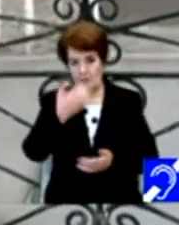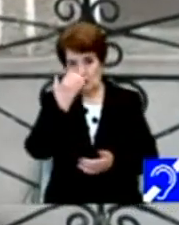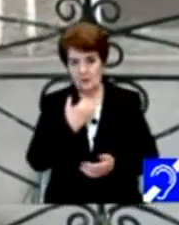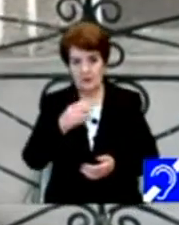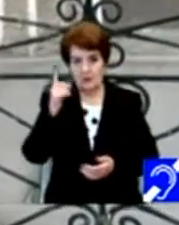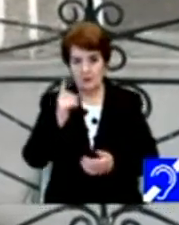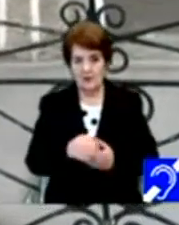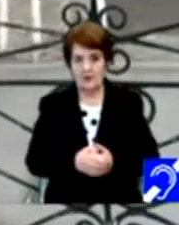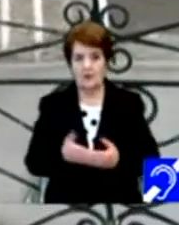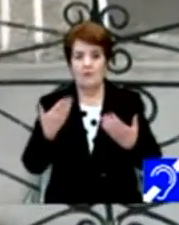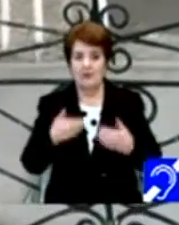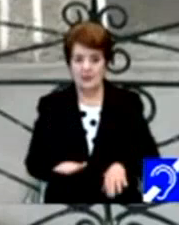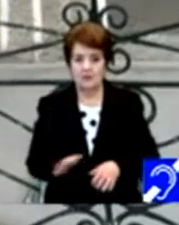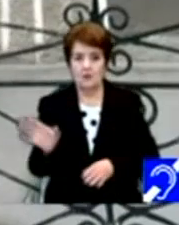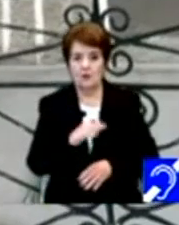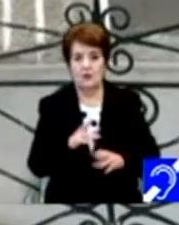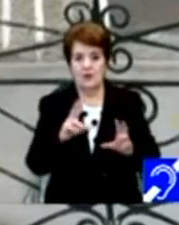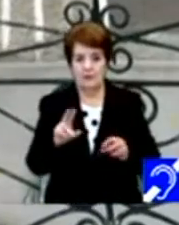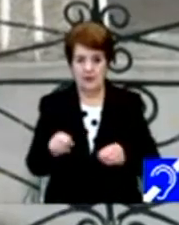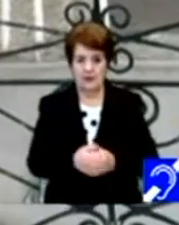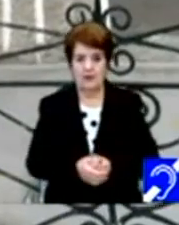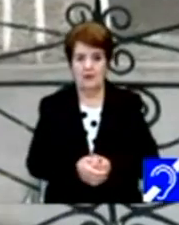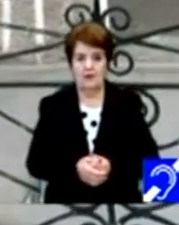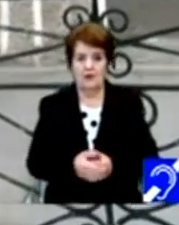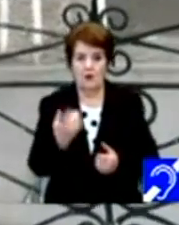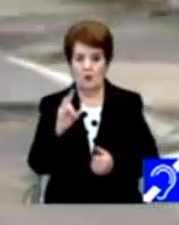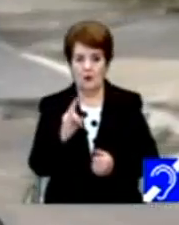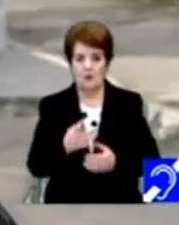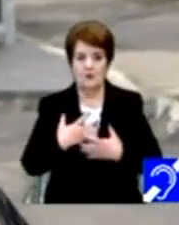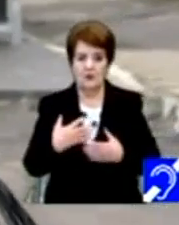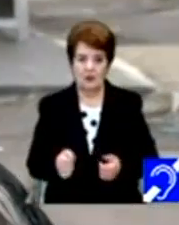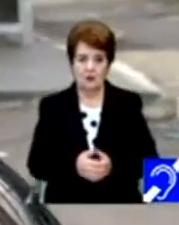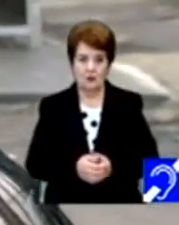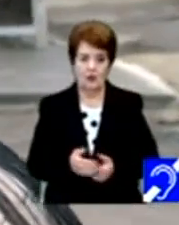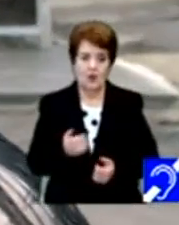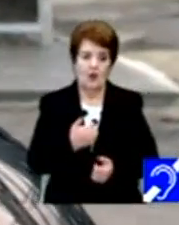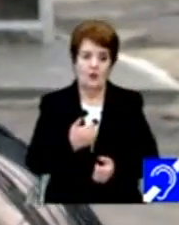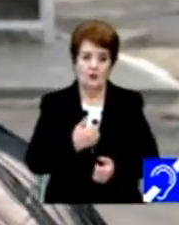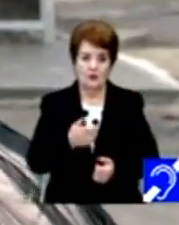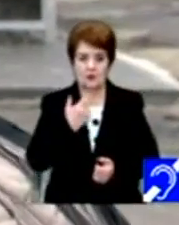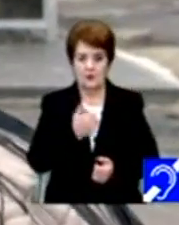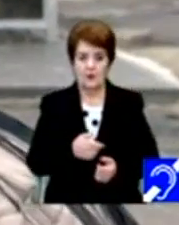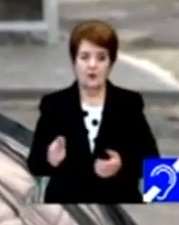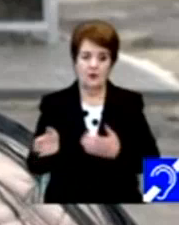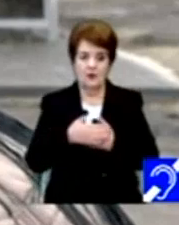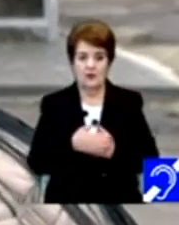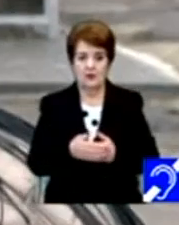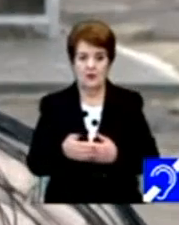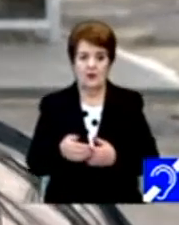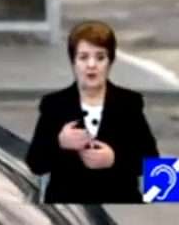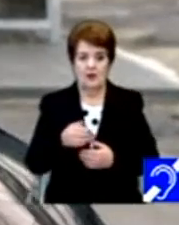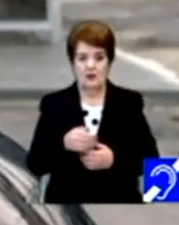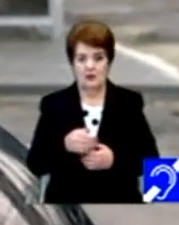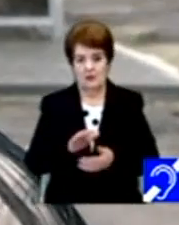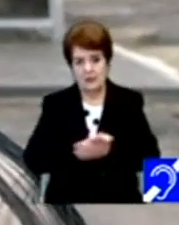lui Dumnezeu, am născut, tăti ghinie, copilul sănătos. Mai stergem cu bilisnea ușile, ferestre,